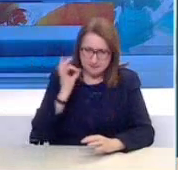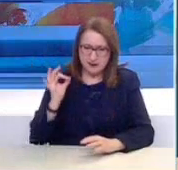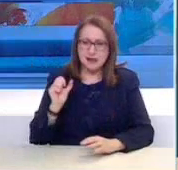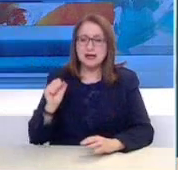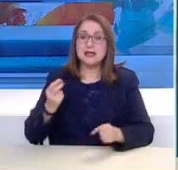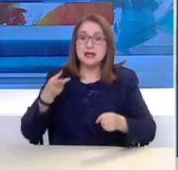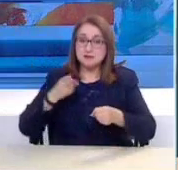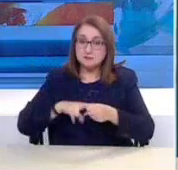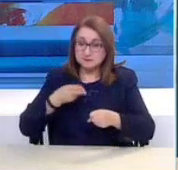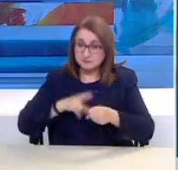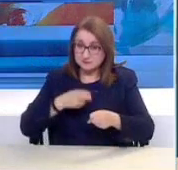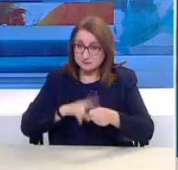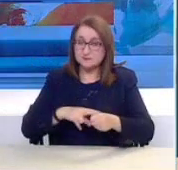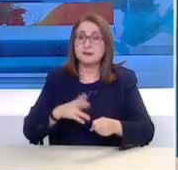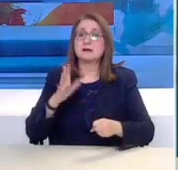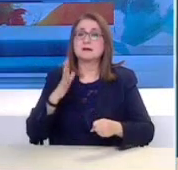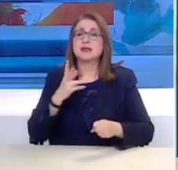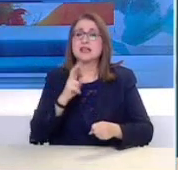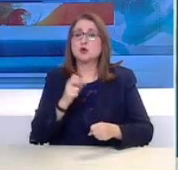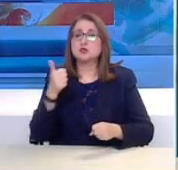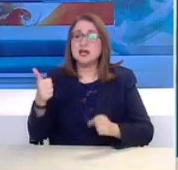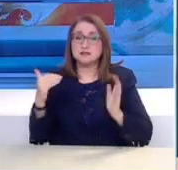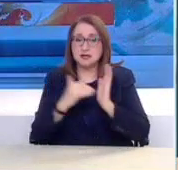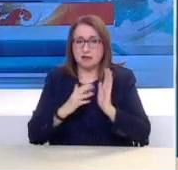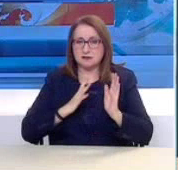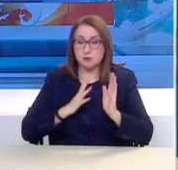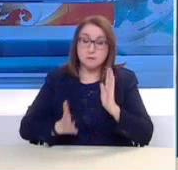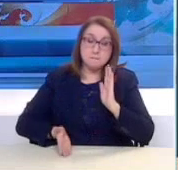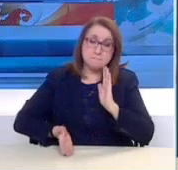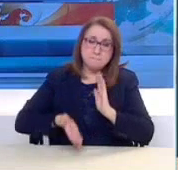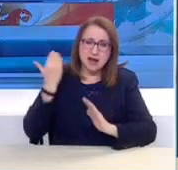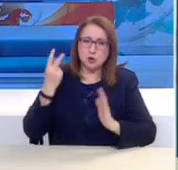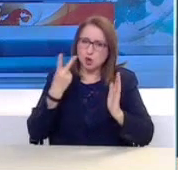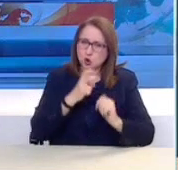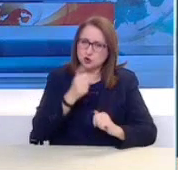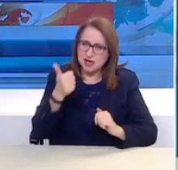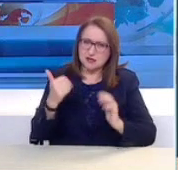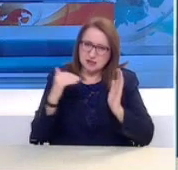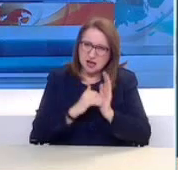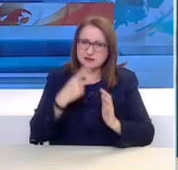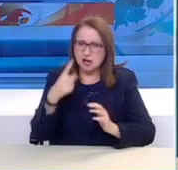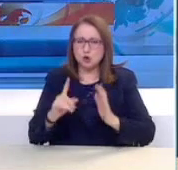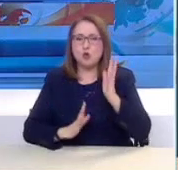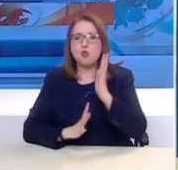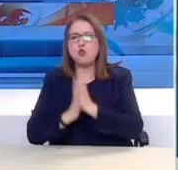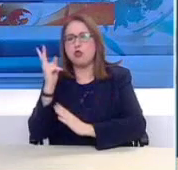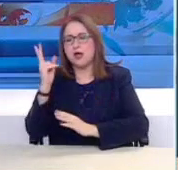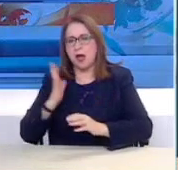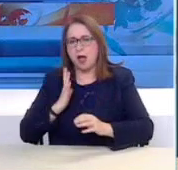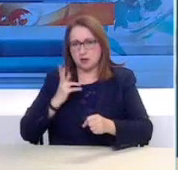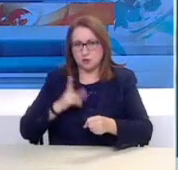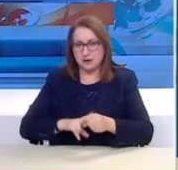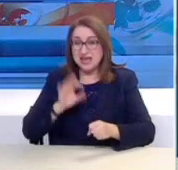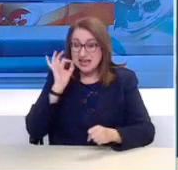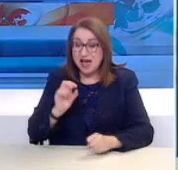έχουν συνολικά καταγραφεί περισσότερες από 26.000 θάνατοι, πιο συγκεκριμένα 26.112, τουλάχιστον ένας θάνατος σε